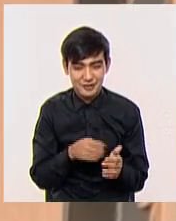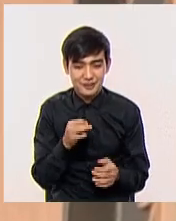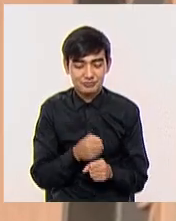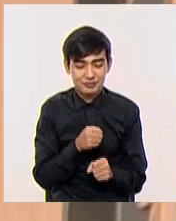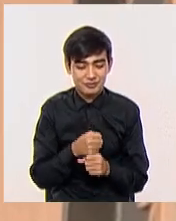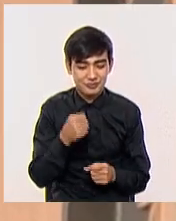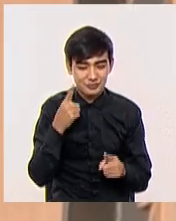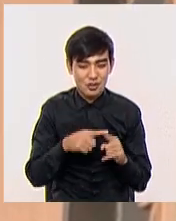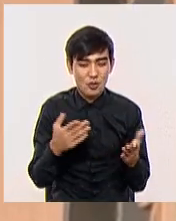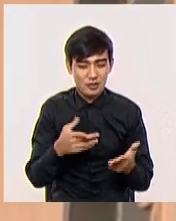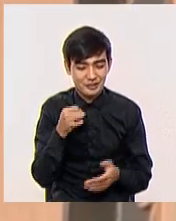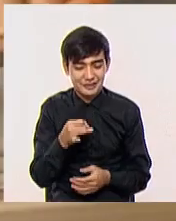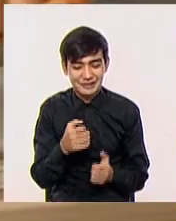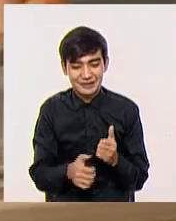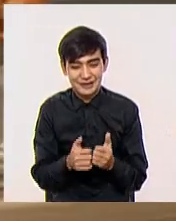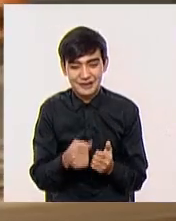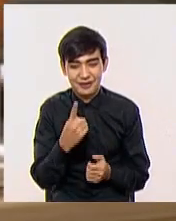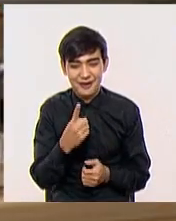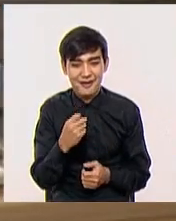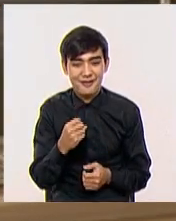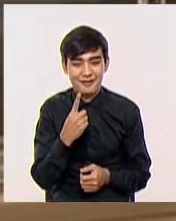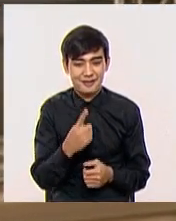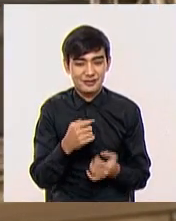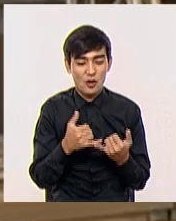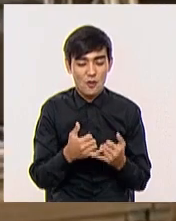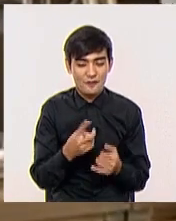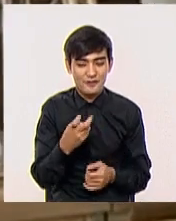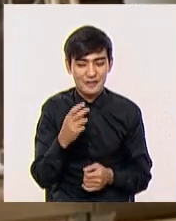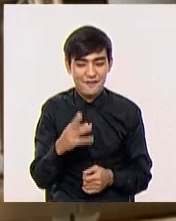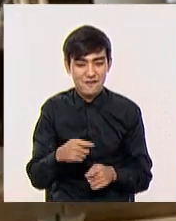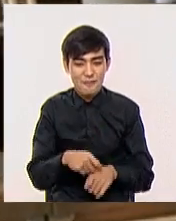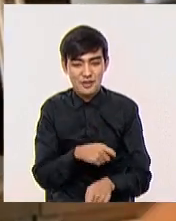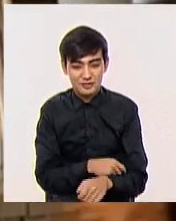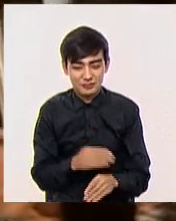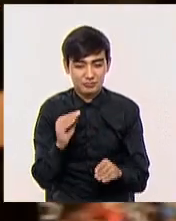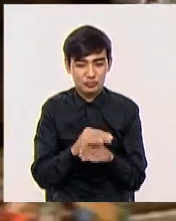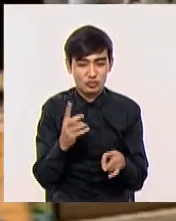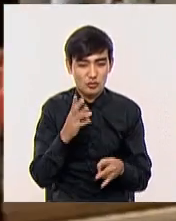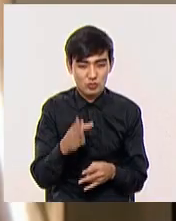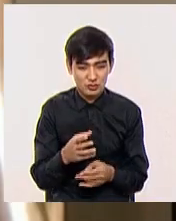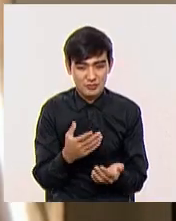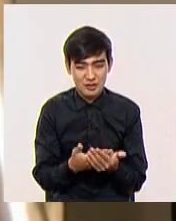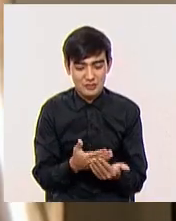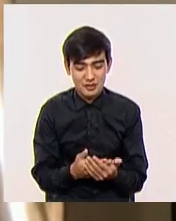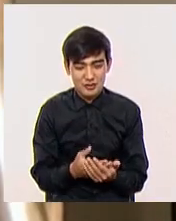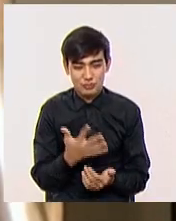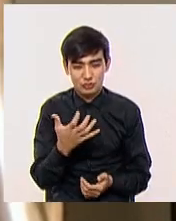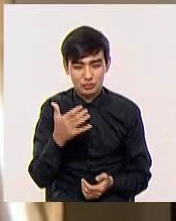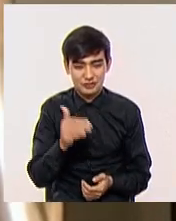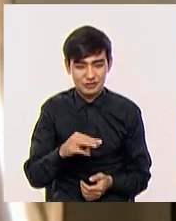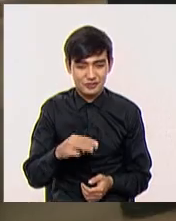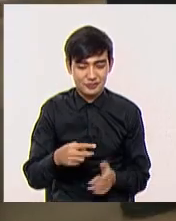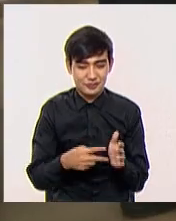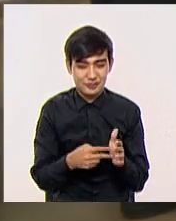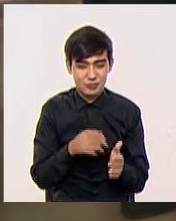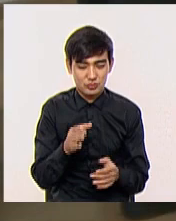Так, например, в среднем на одну столовую площадью в 200 квадратных метров потребуется прибор стоимостью в 500 тысяч тенге.